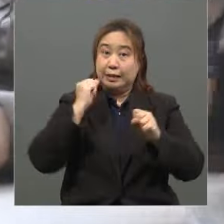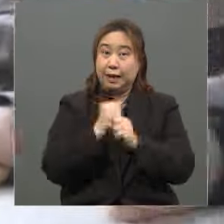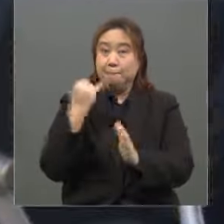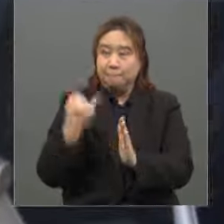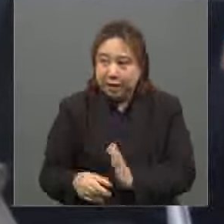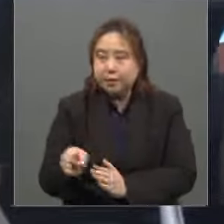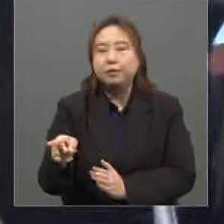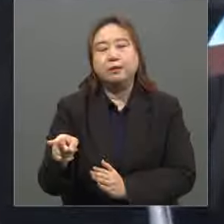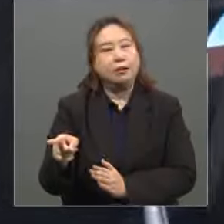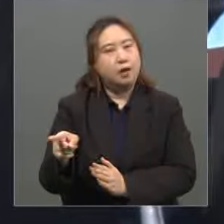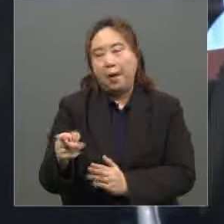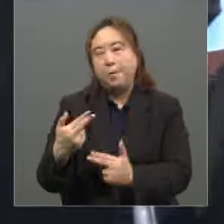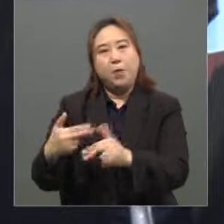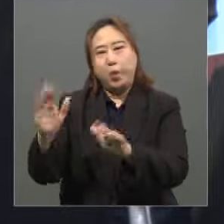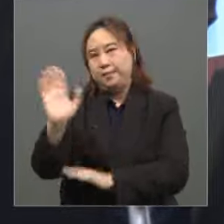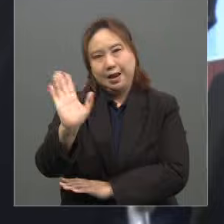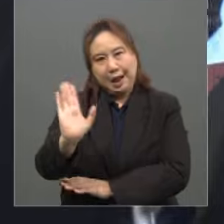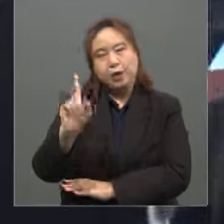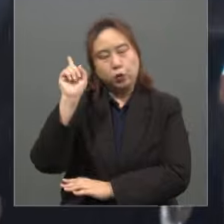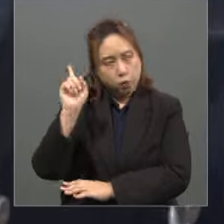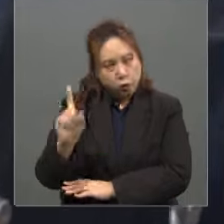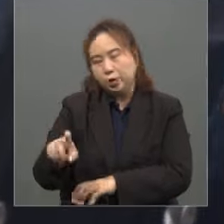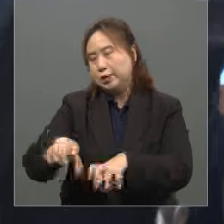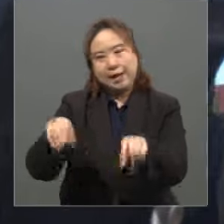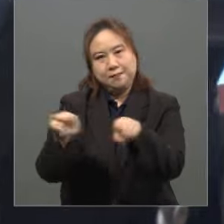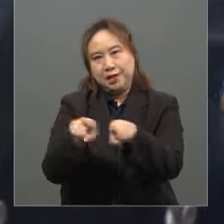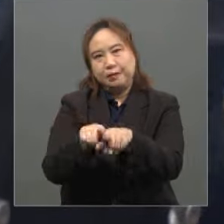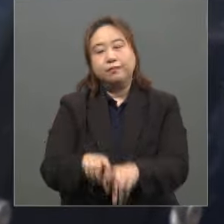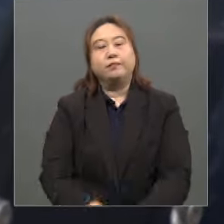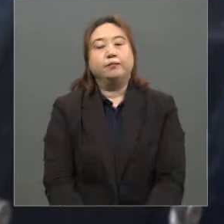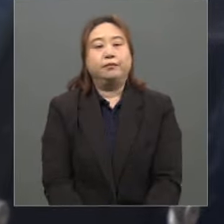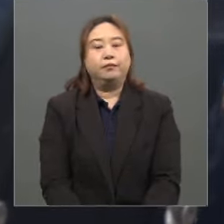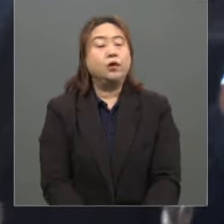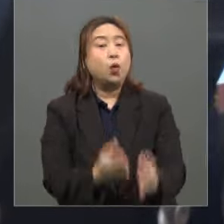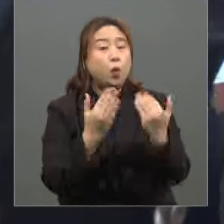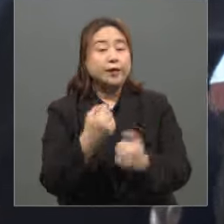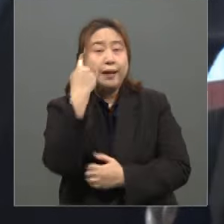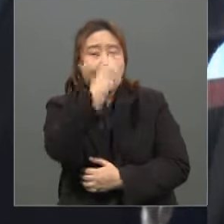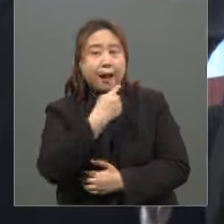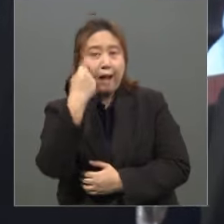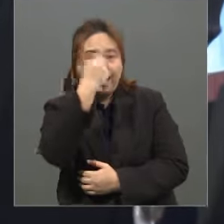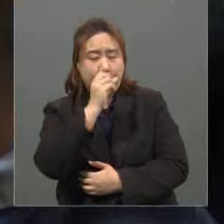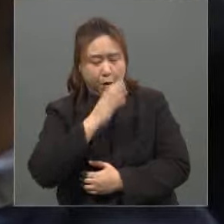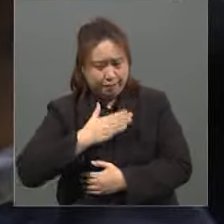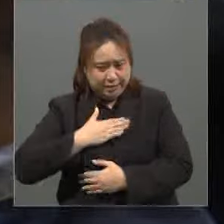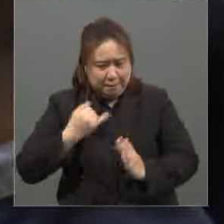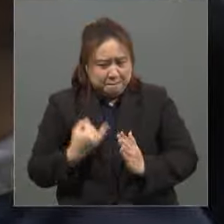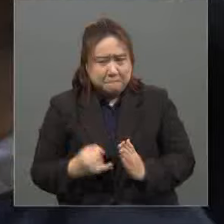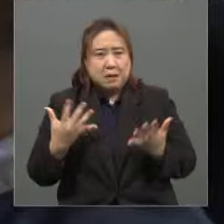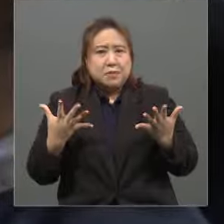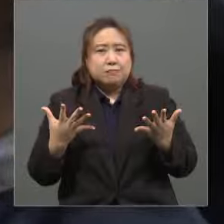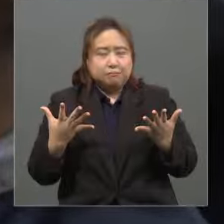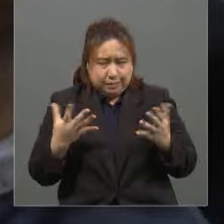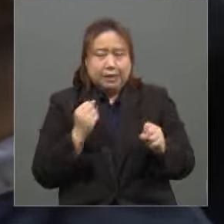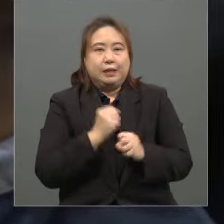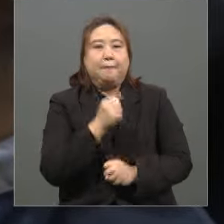ก็จะไม่มีการละเว้นในการดำเนินคดีอย่างแน่นอนค่ะส่วนบุคคลใดที่จะแสดงตัวหรือว่าแสดงความบริสุทธิ์ก็เป็นสิทธิ์สามารถทำ